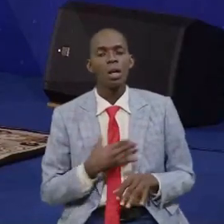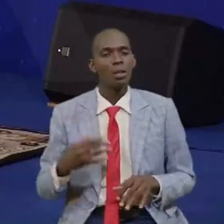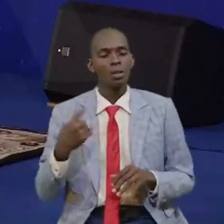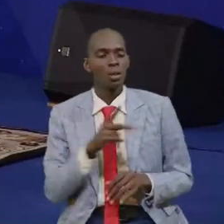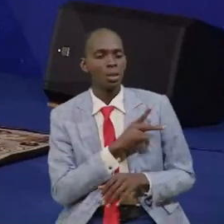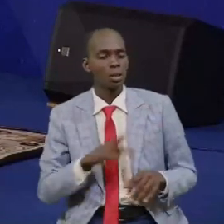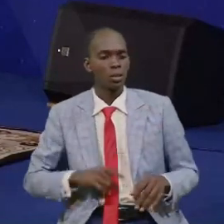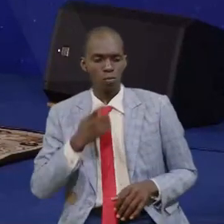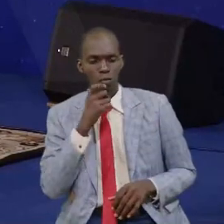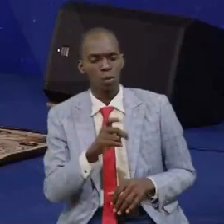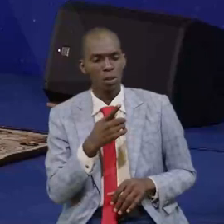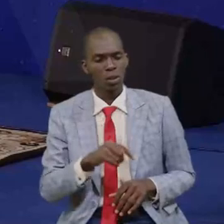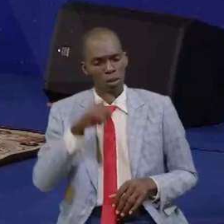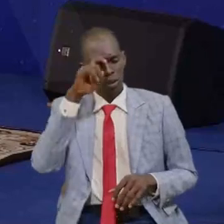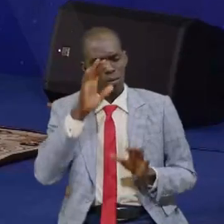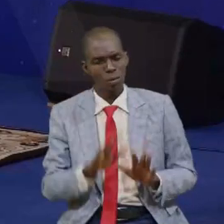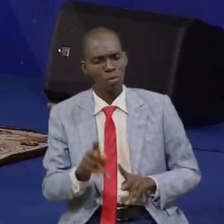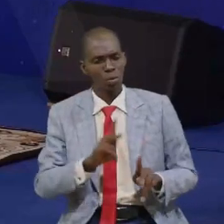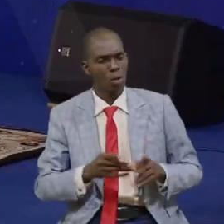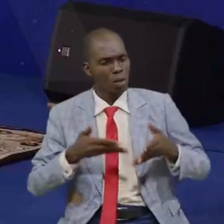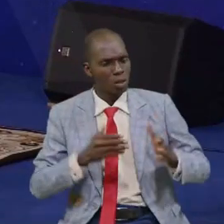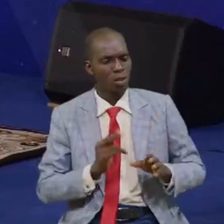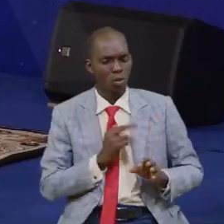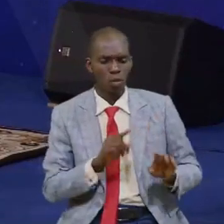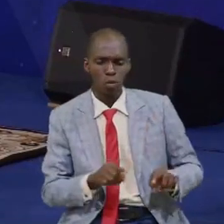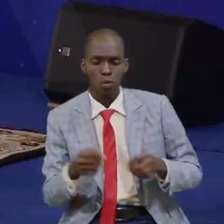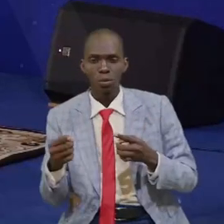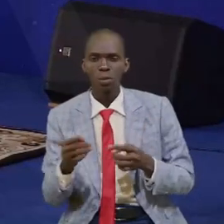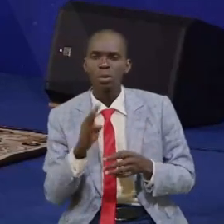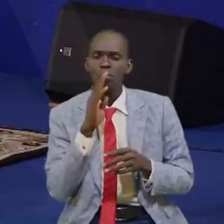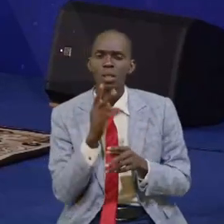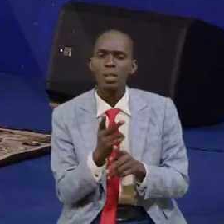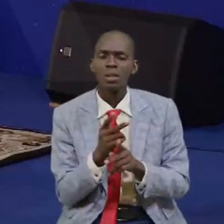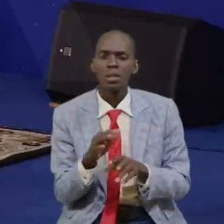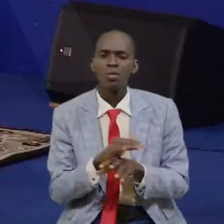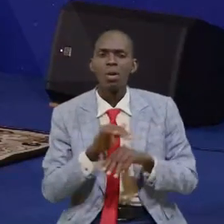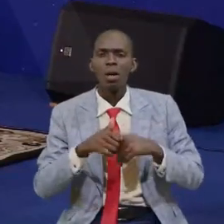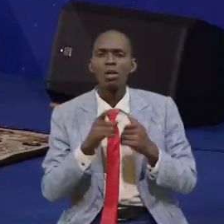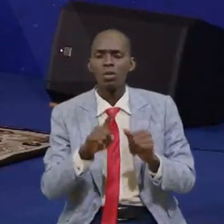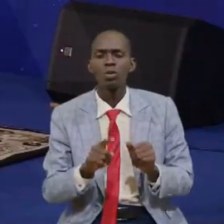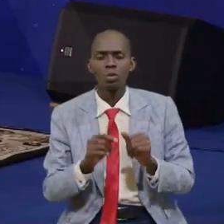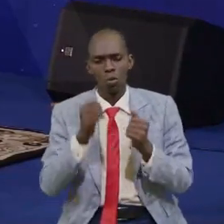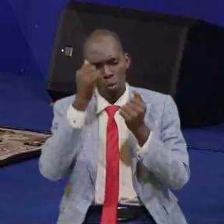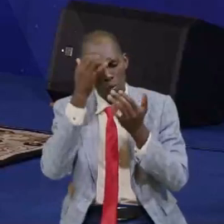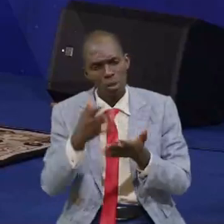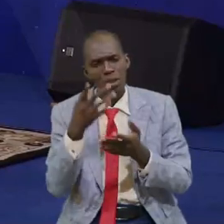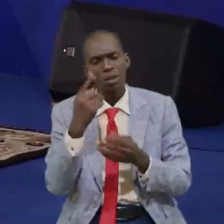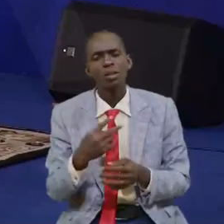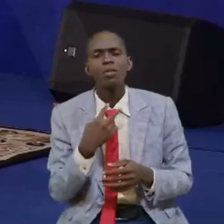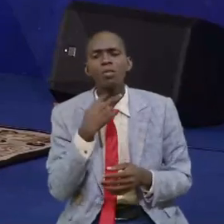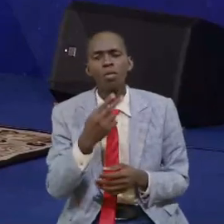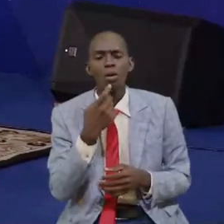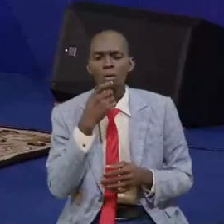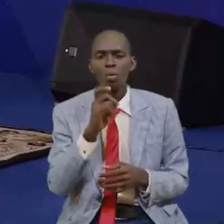passons. Faites attention à la manière dont tu obéis au commandement de quelqu'un qui veut périr. Il